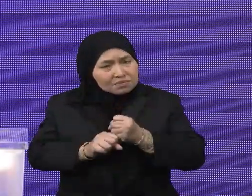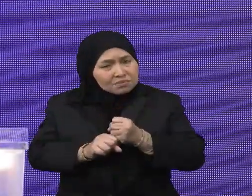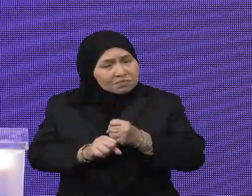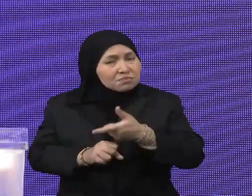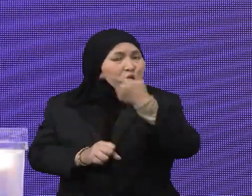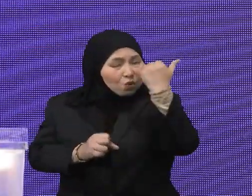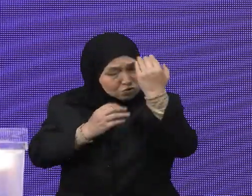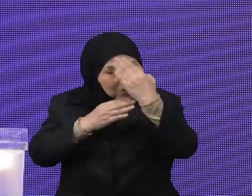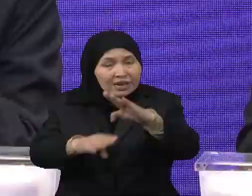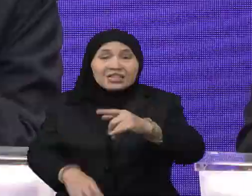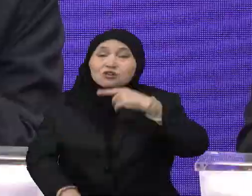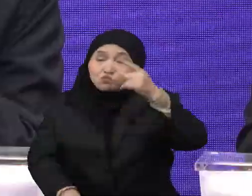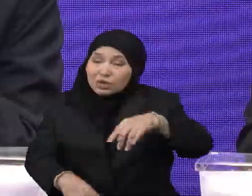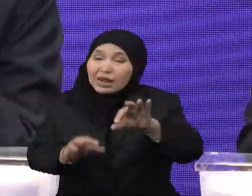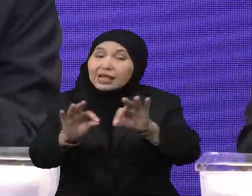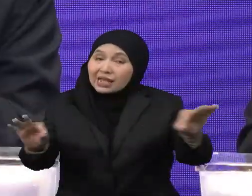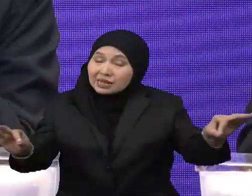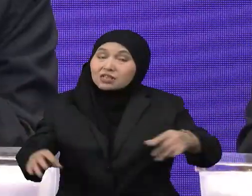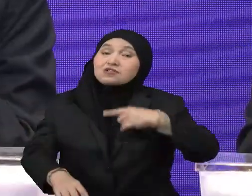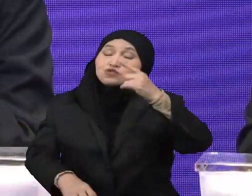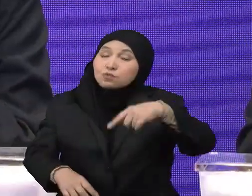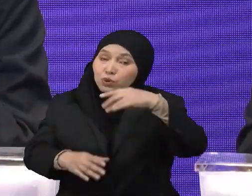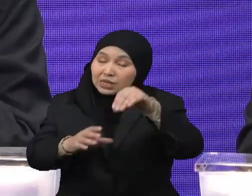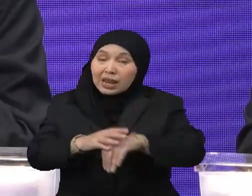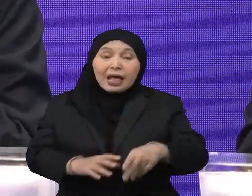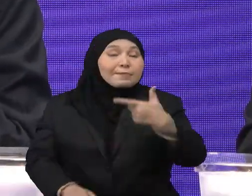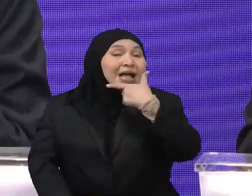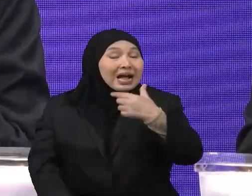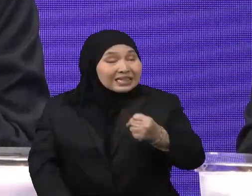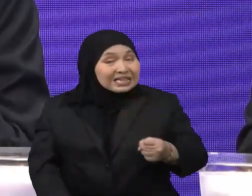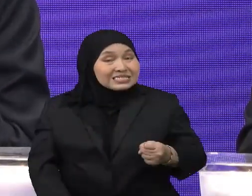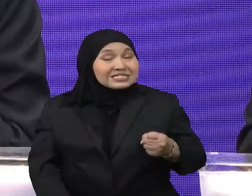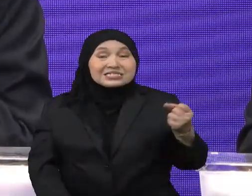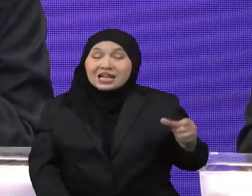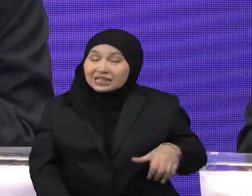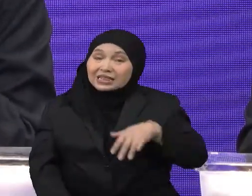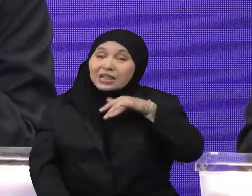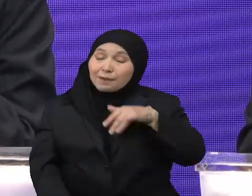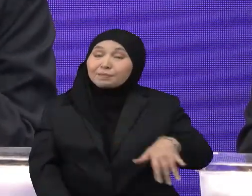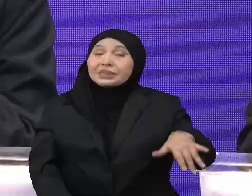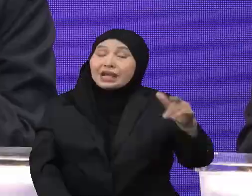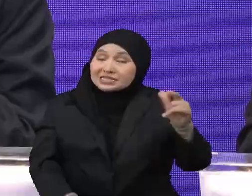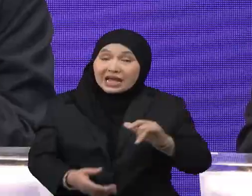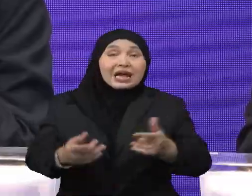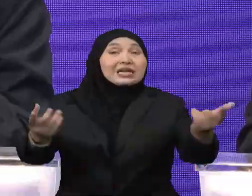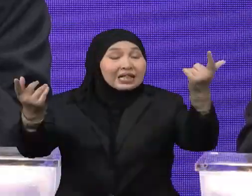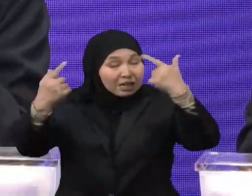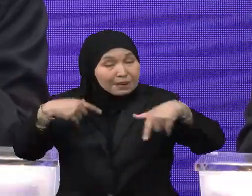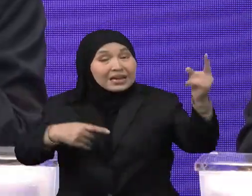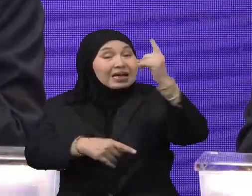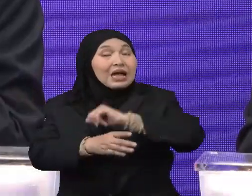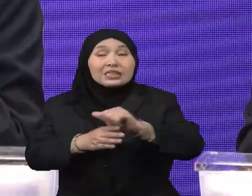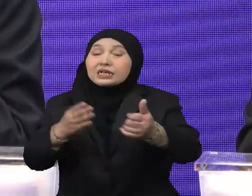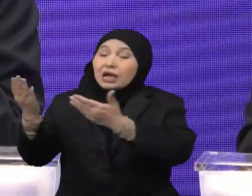balasan yang disebutkan di dalam ayat ini disebutkan juga dalam hadis-hadis Nabi SAW yang begitu banyak yang menerima akan datang pada hari akhir akan